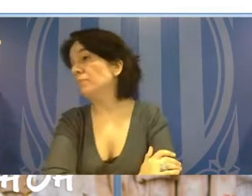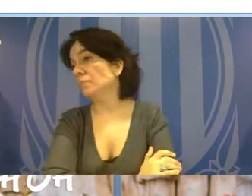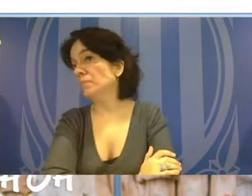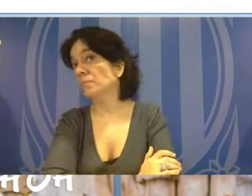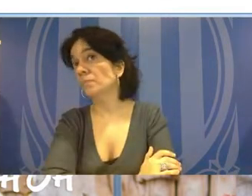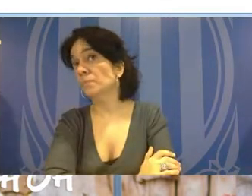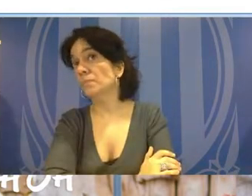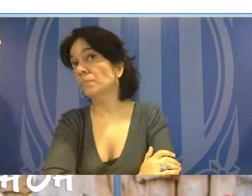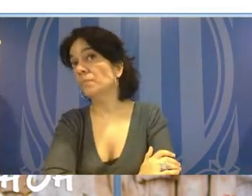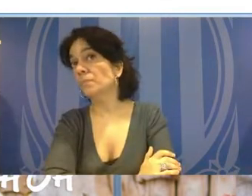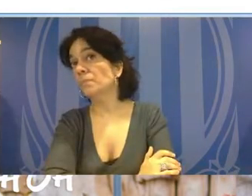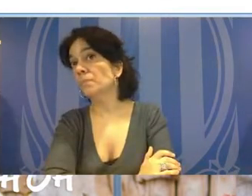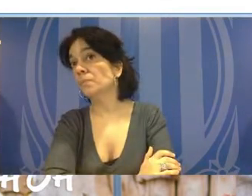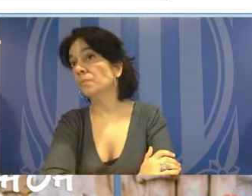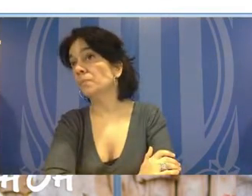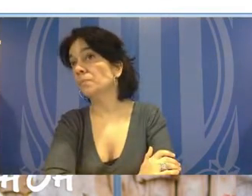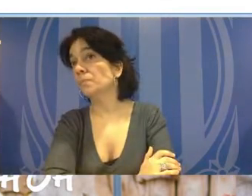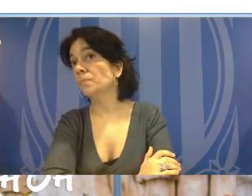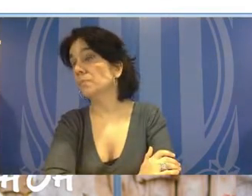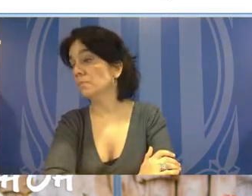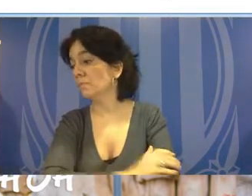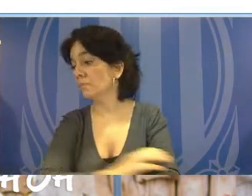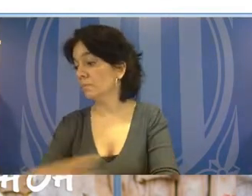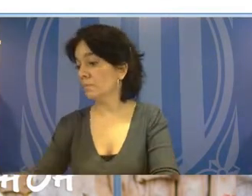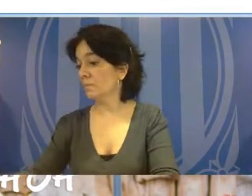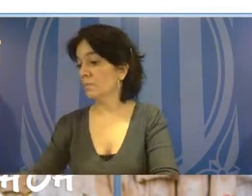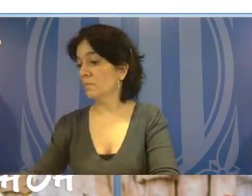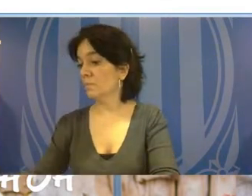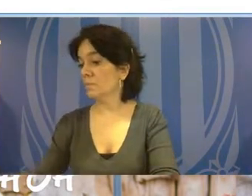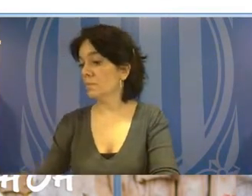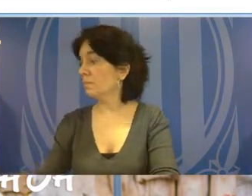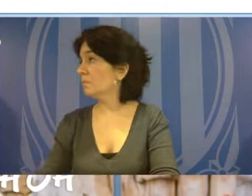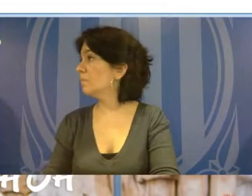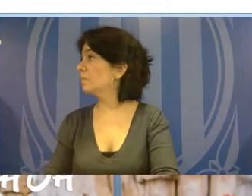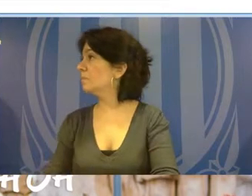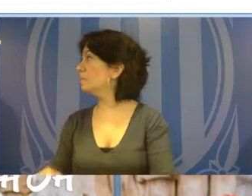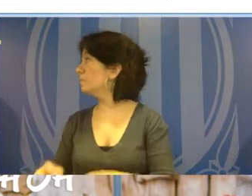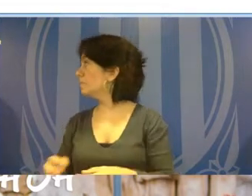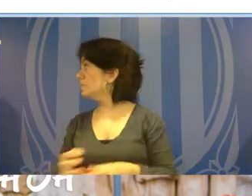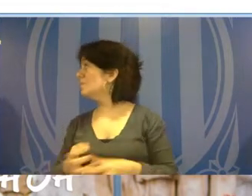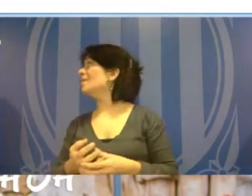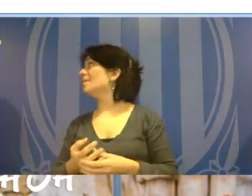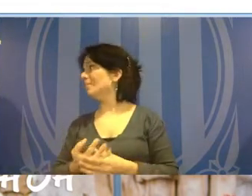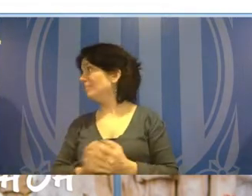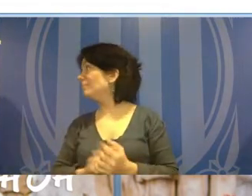exemple, nosaltres hem començat a alliberar, va començar el Palau Robert, 800 rutes, 800 tracks,